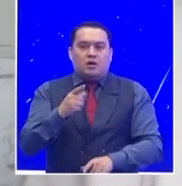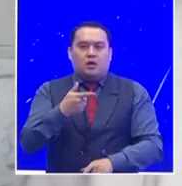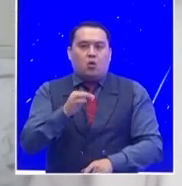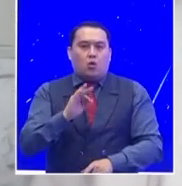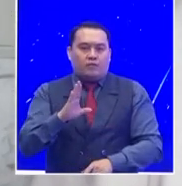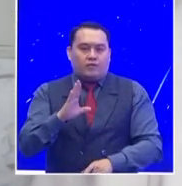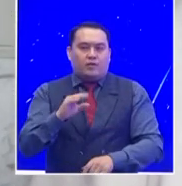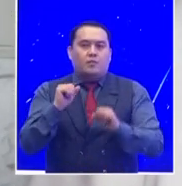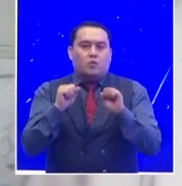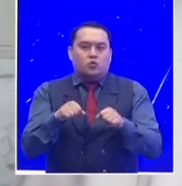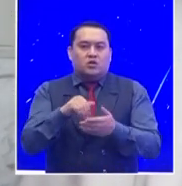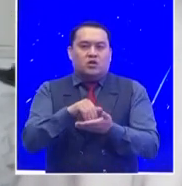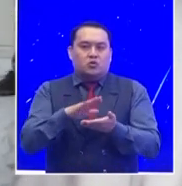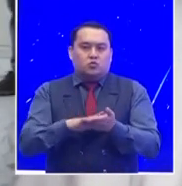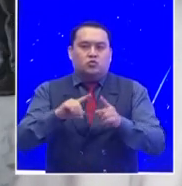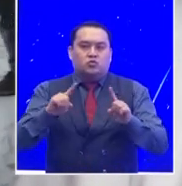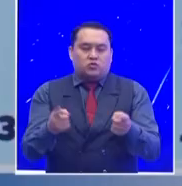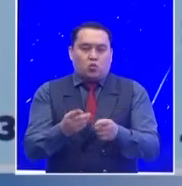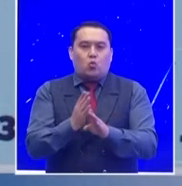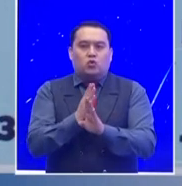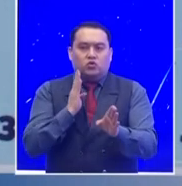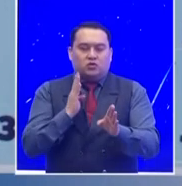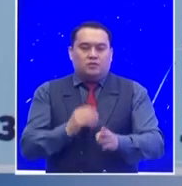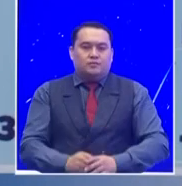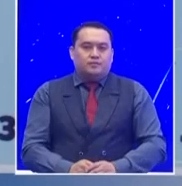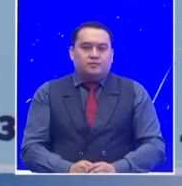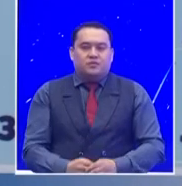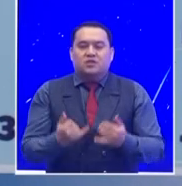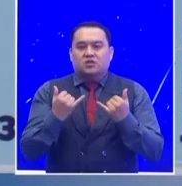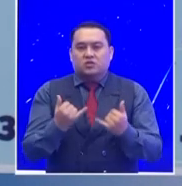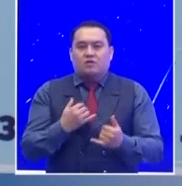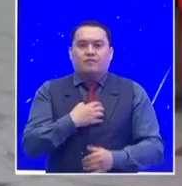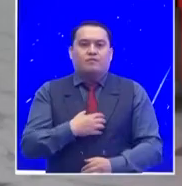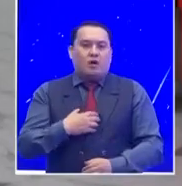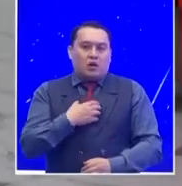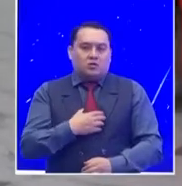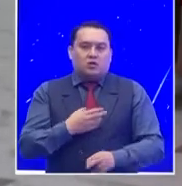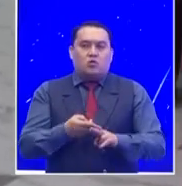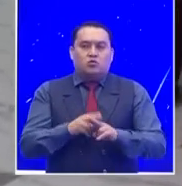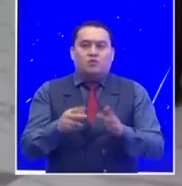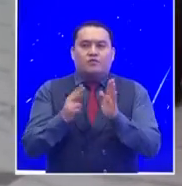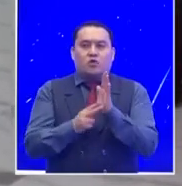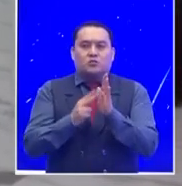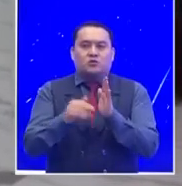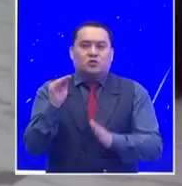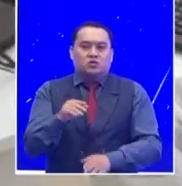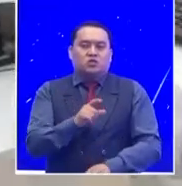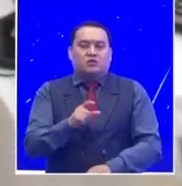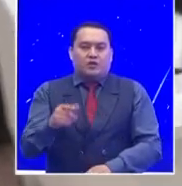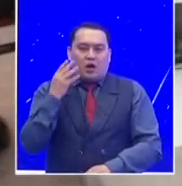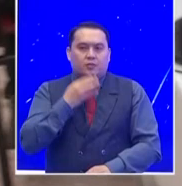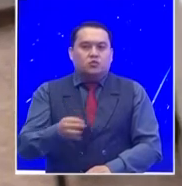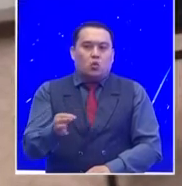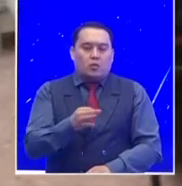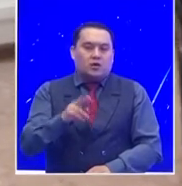образом, в поликлинике в регистратуре уменьшилась очередь. На данный момент не актуализирован статус порядка у 80 тысяч жителей Алматинской